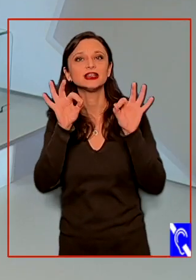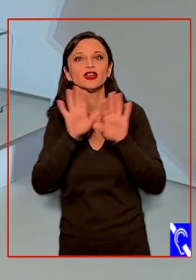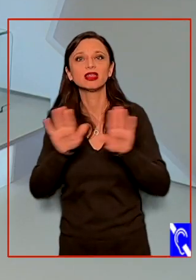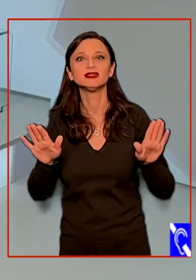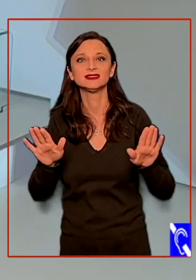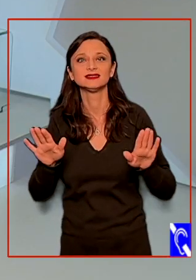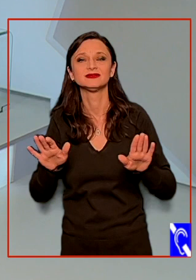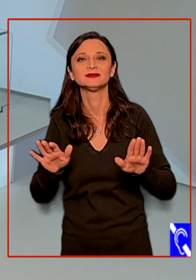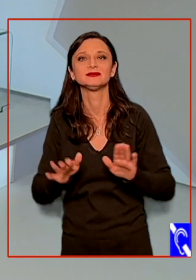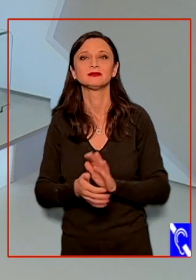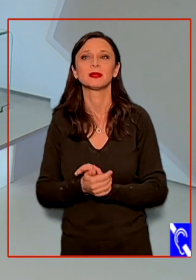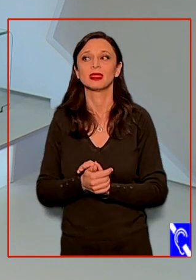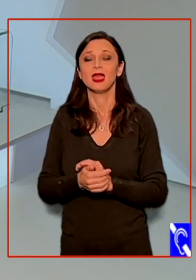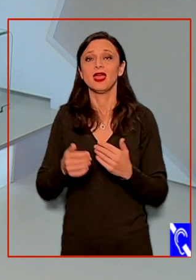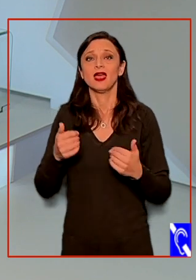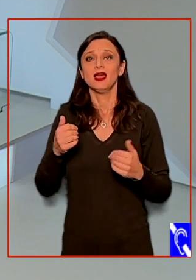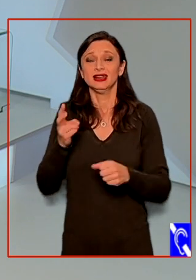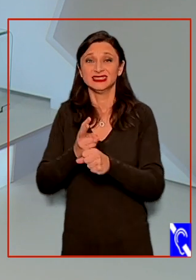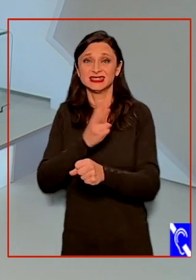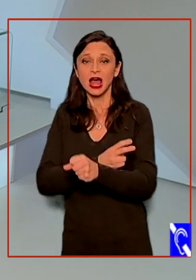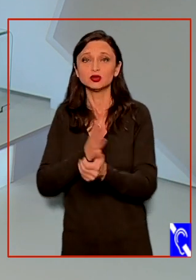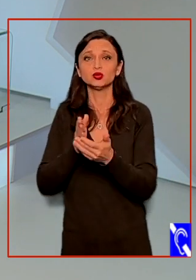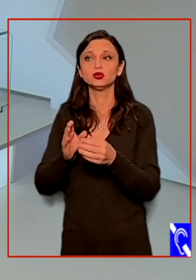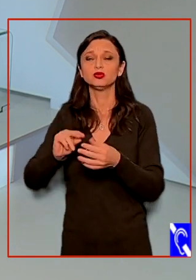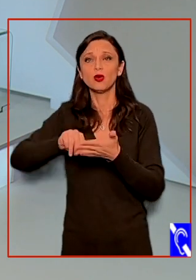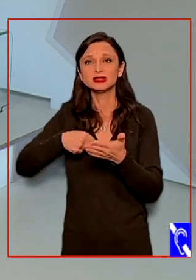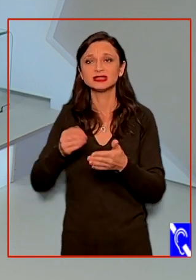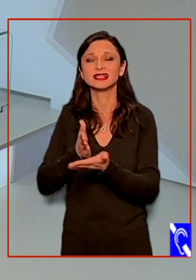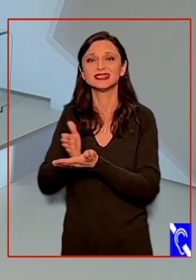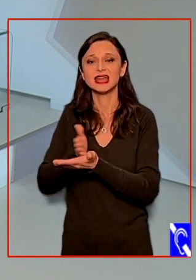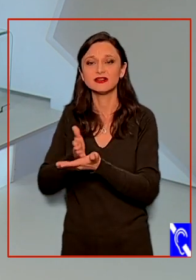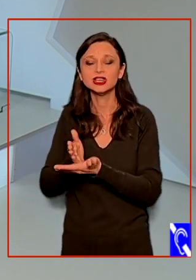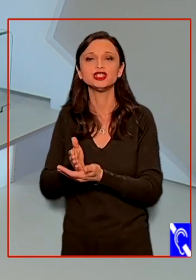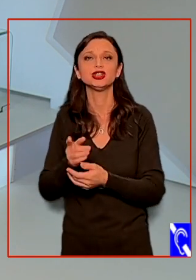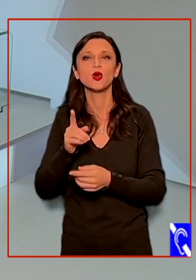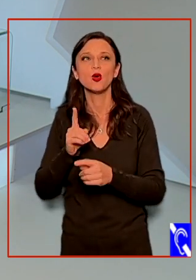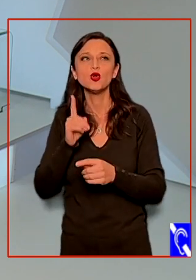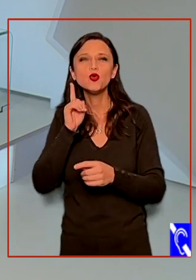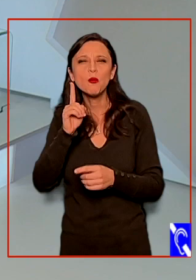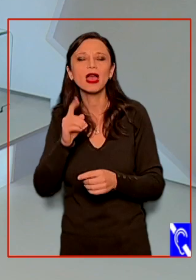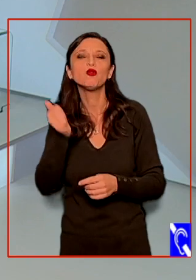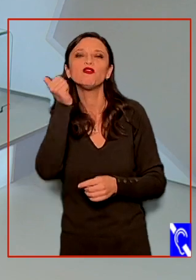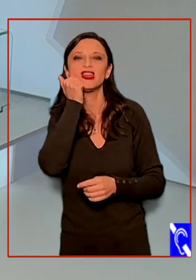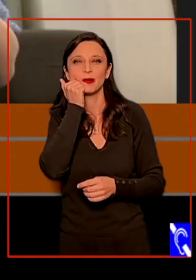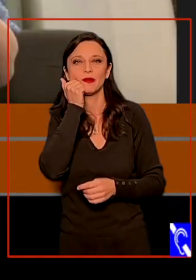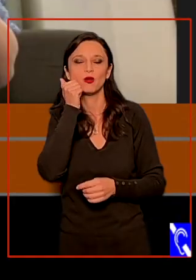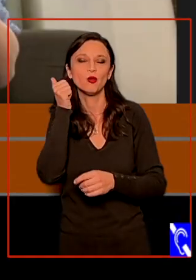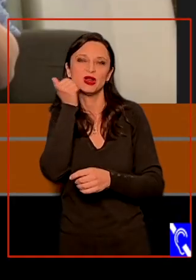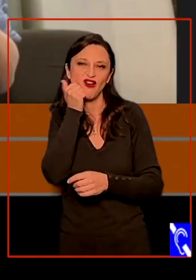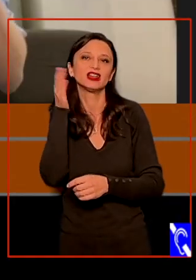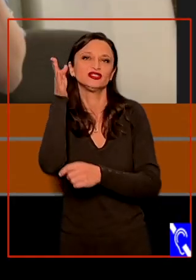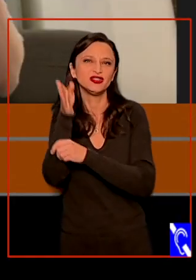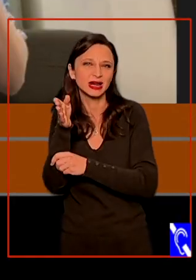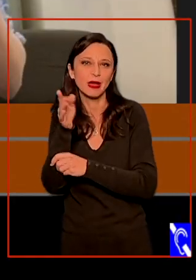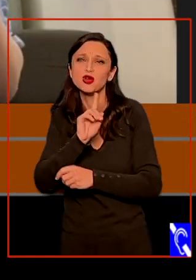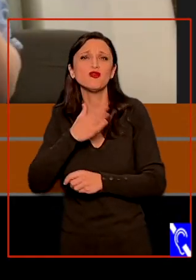urmare, în momentul în care tu ca stat contractezi servicii în mod special cu operatori economici care